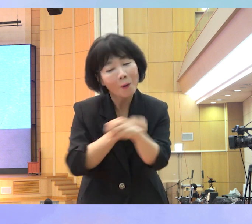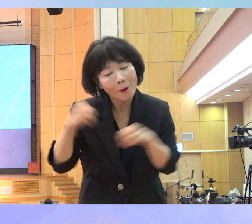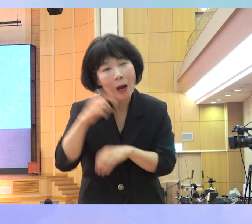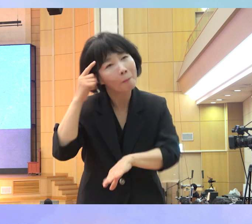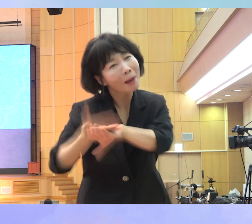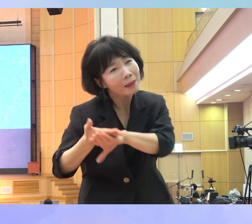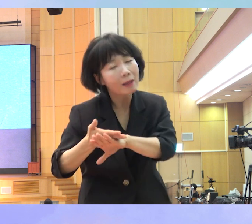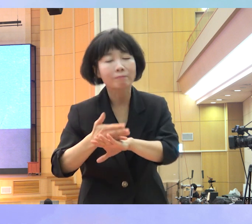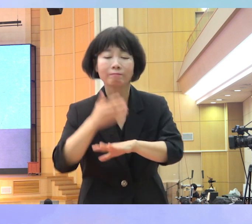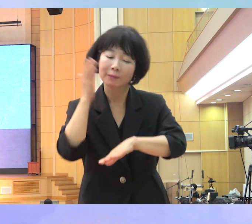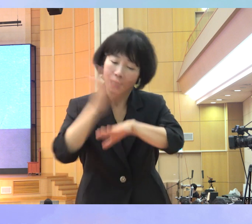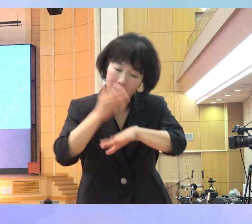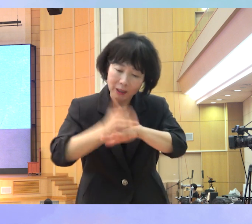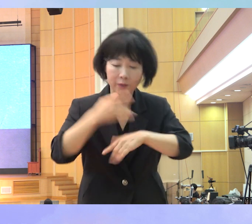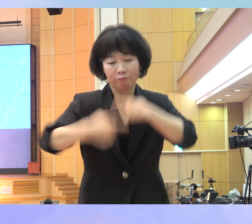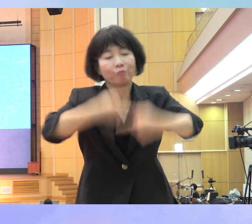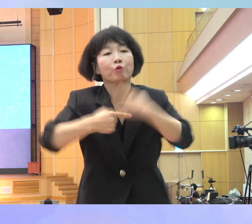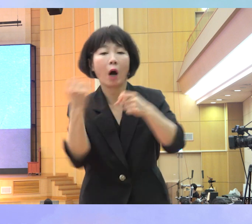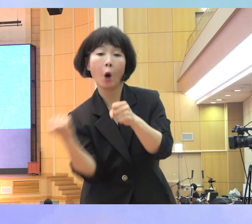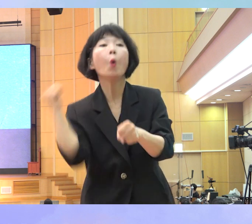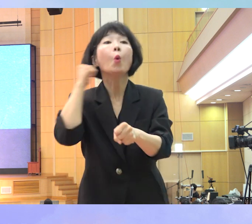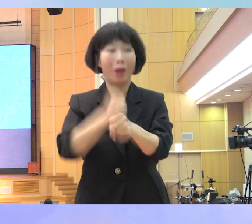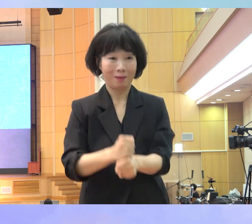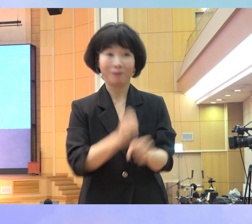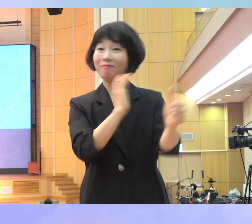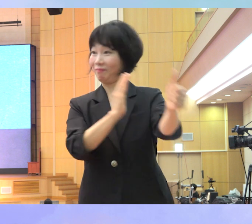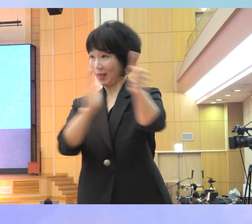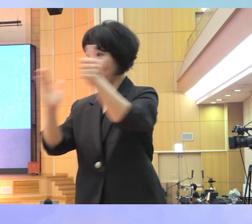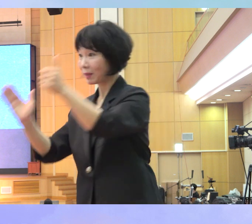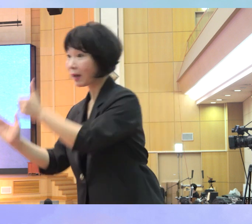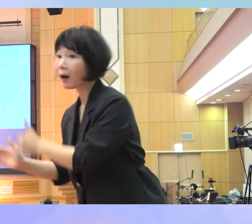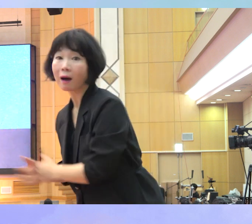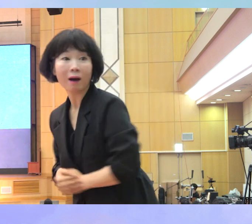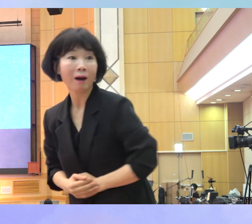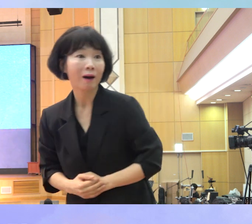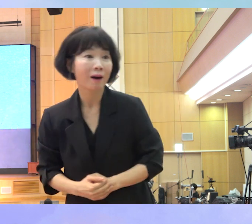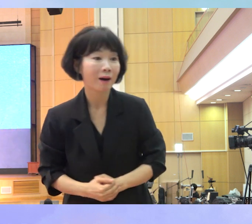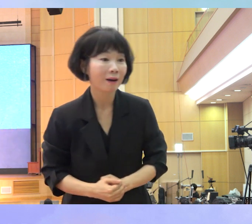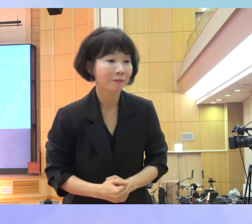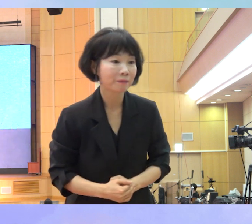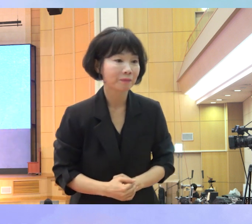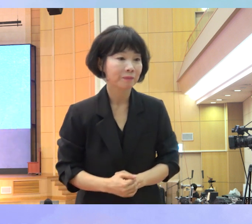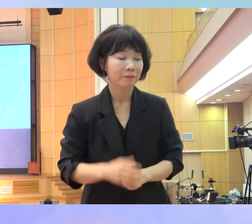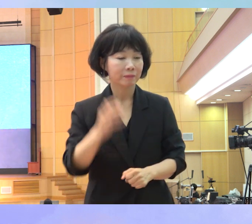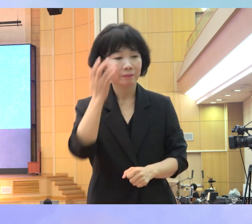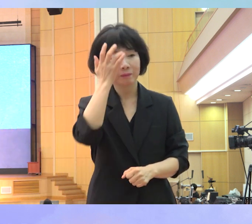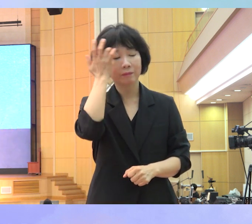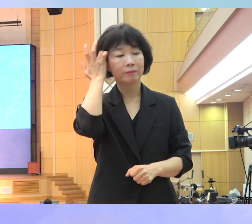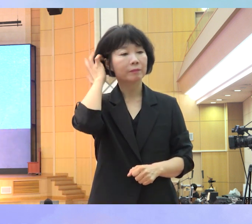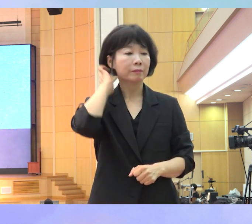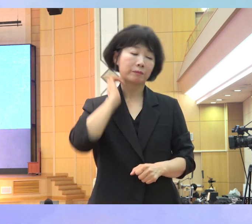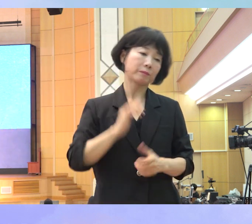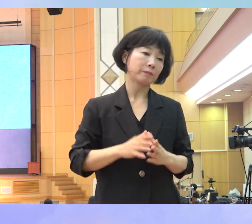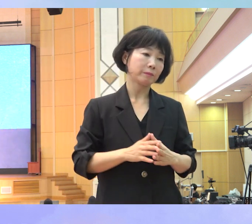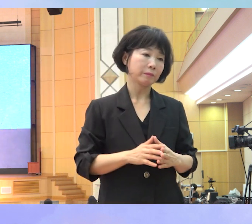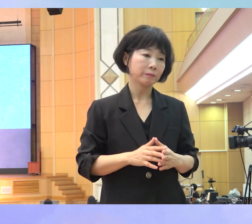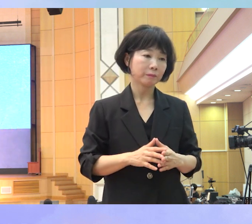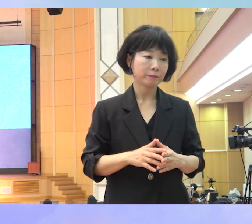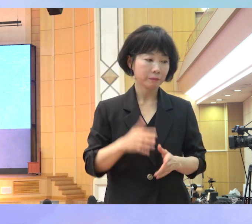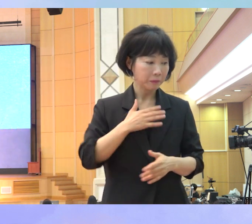말을 회복하는 여러분 되실 주님으로 축원합니다. 제발 감사의 말을. 제가 마지막 요 얘기만 하고 마칠 건데요,